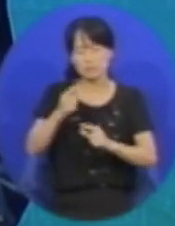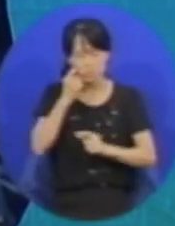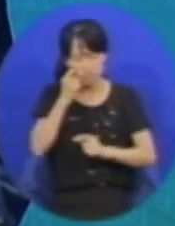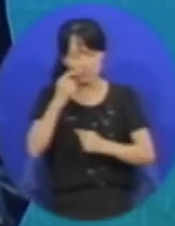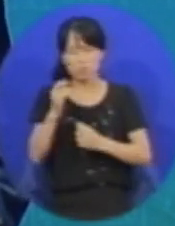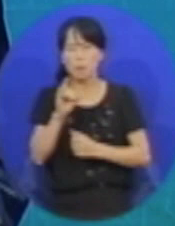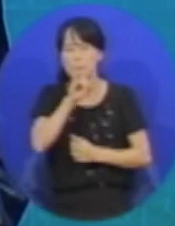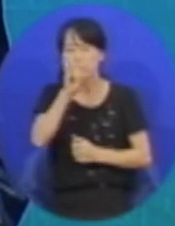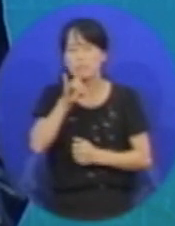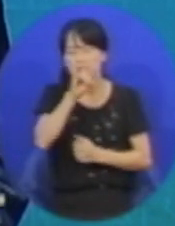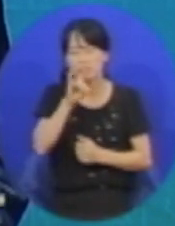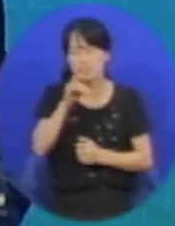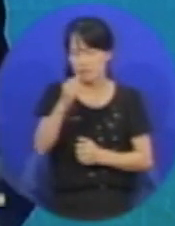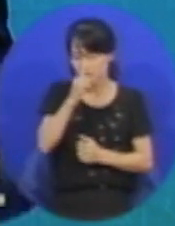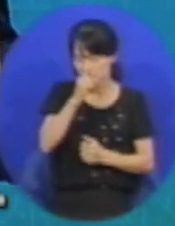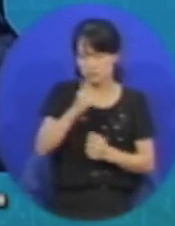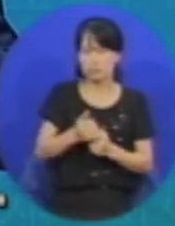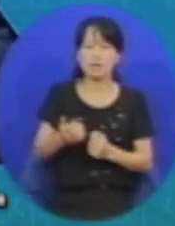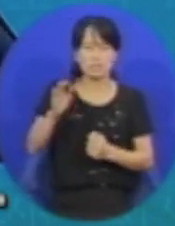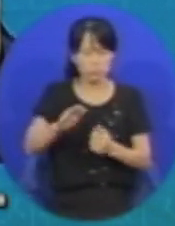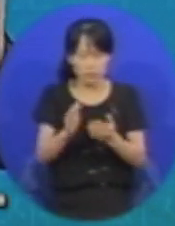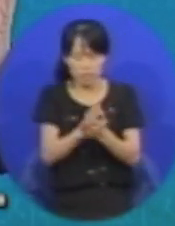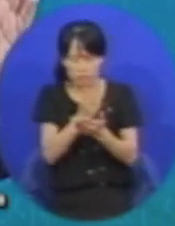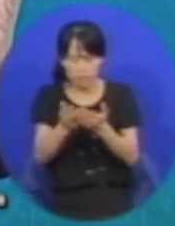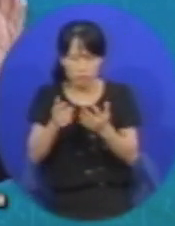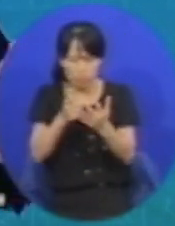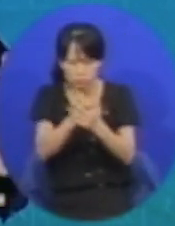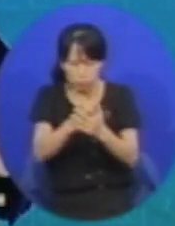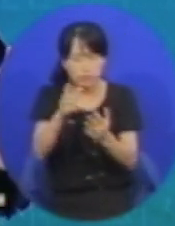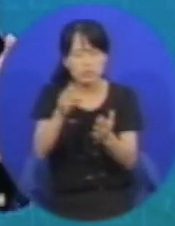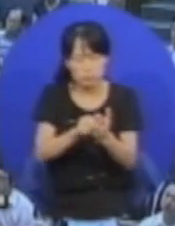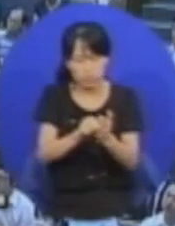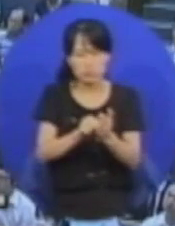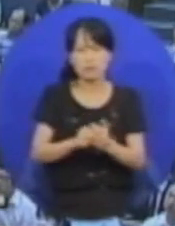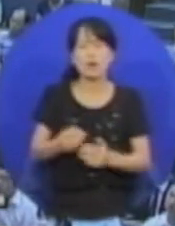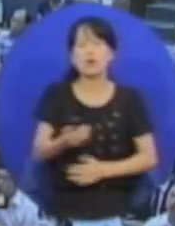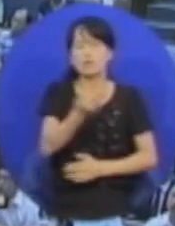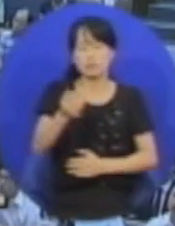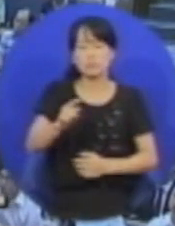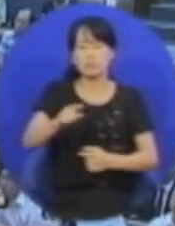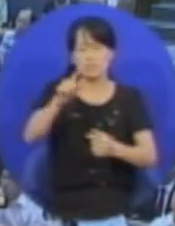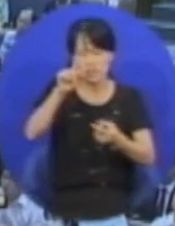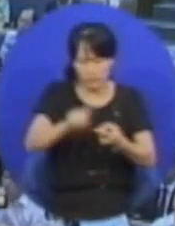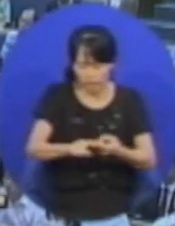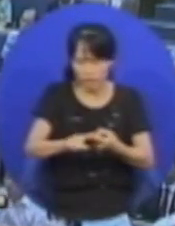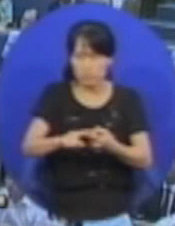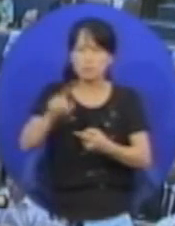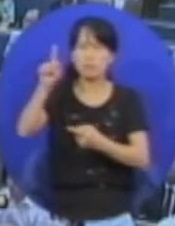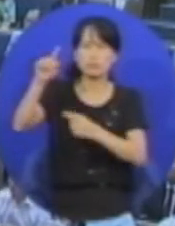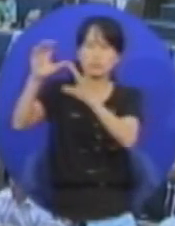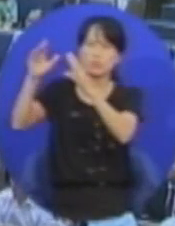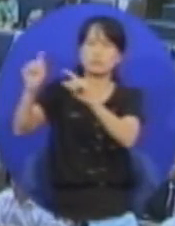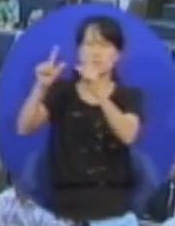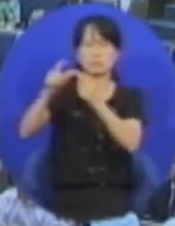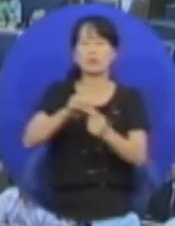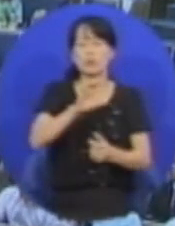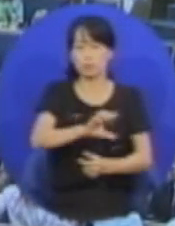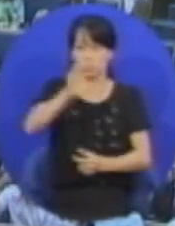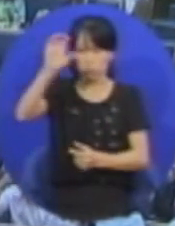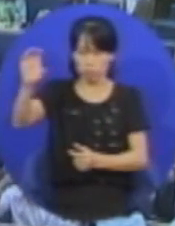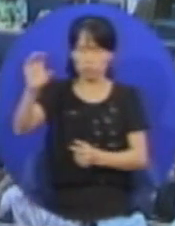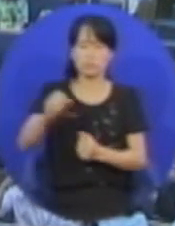분별의 문제예요. 지금 여러분들이 여기서 사는 그대로 천국에서 사는 겁니다. 다시